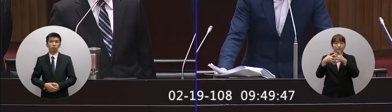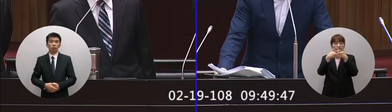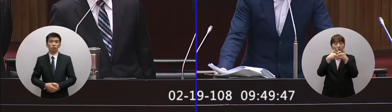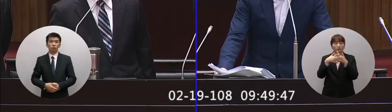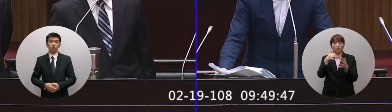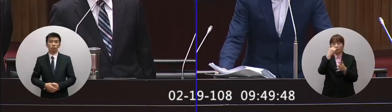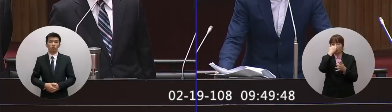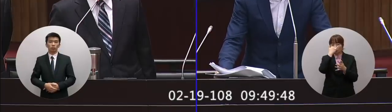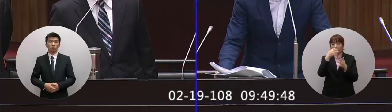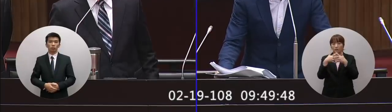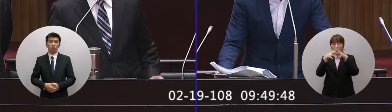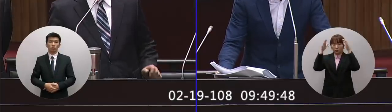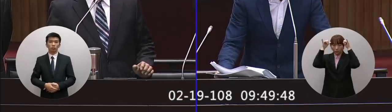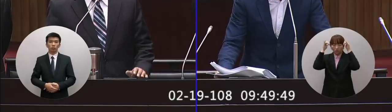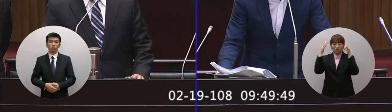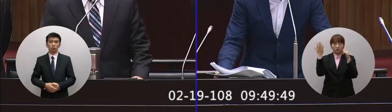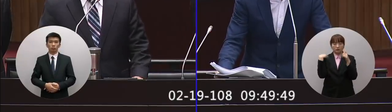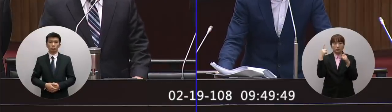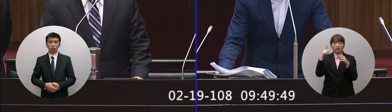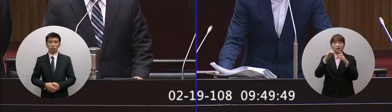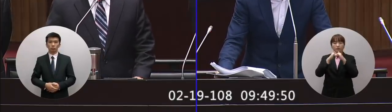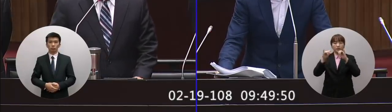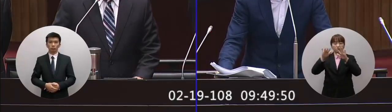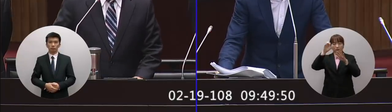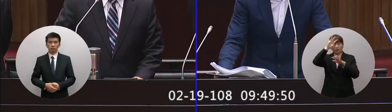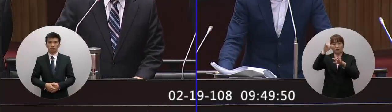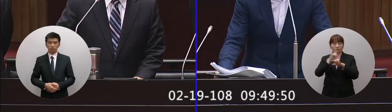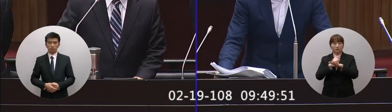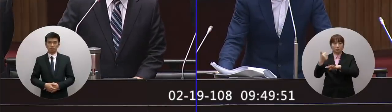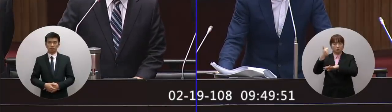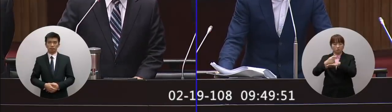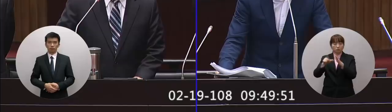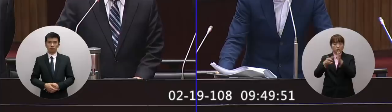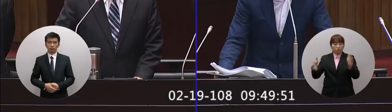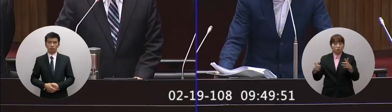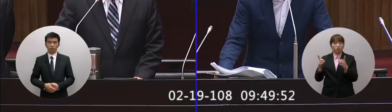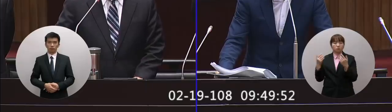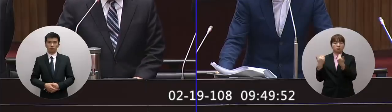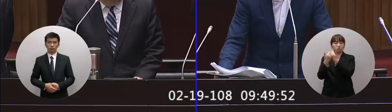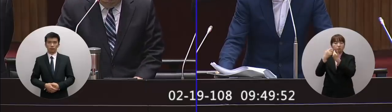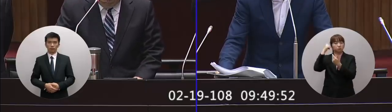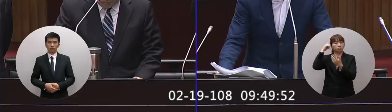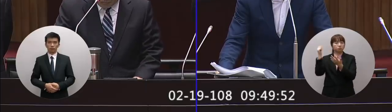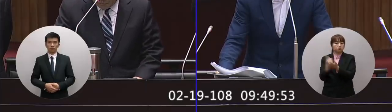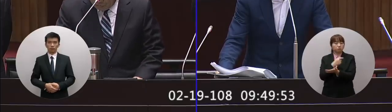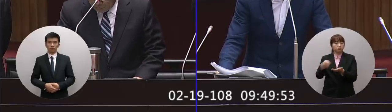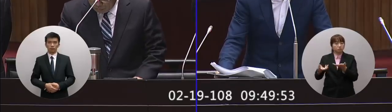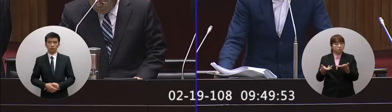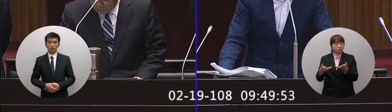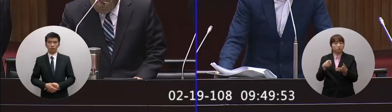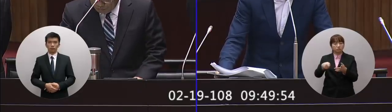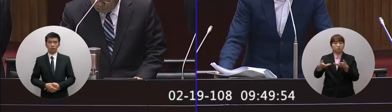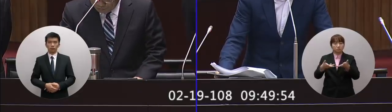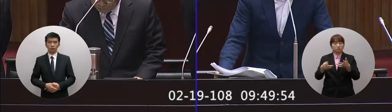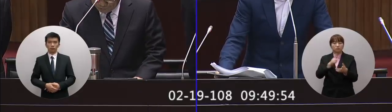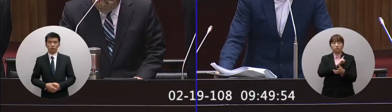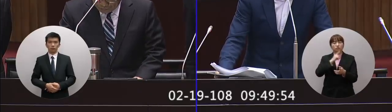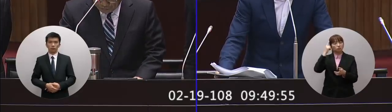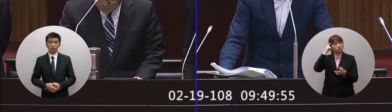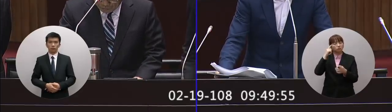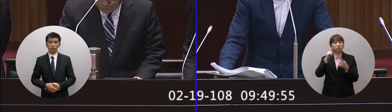讲他执政哦，他是讲民进党在野的时候反对美猪美牛的立场，他为这个事情道